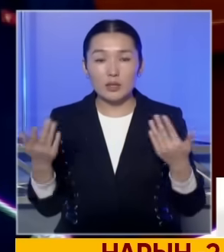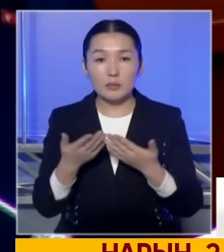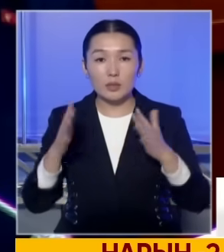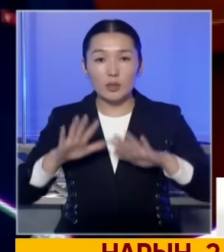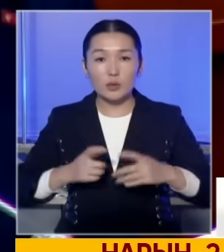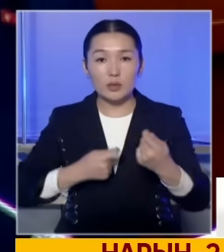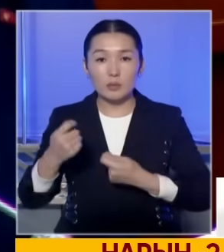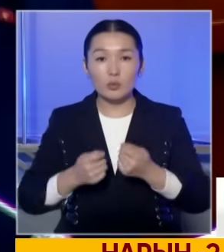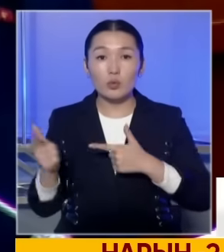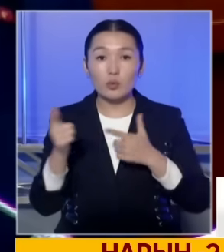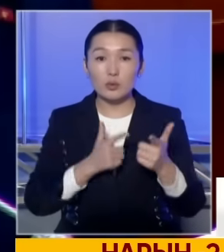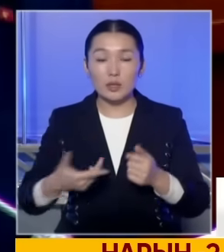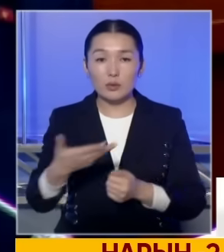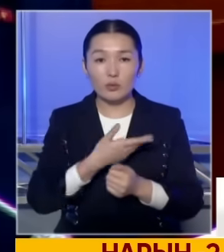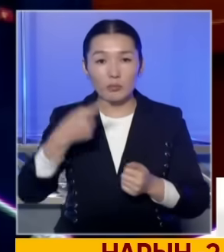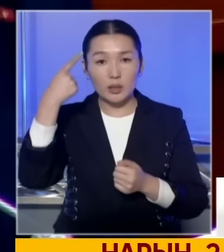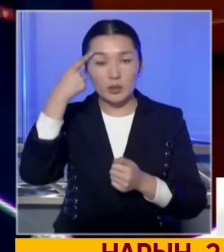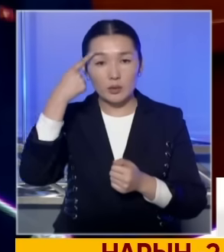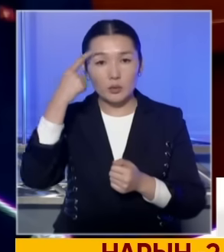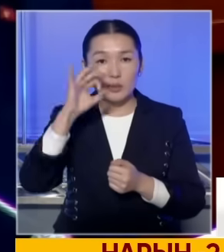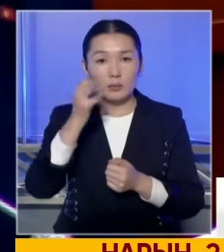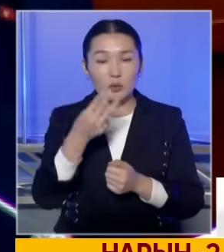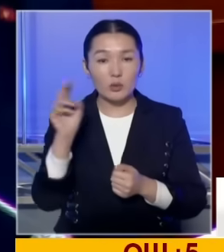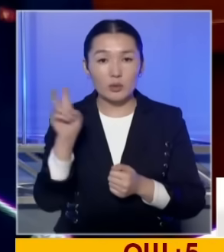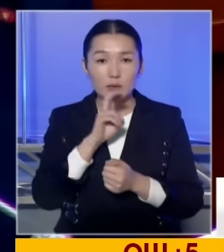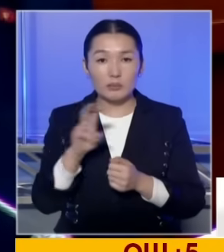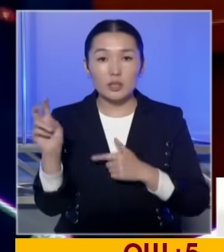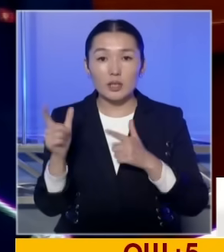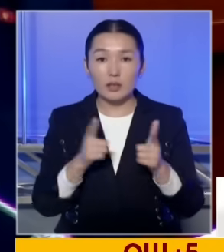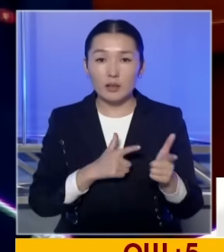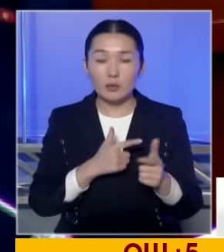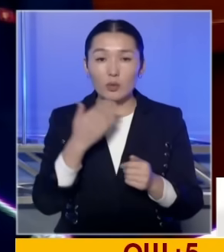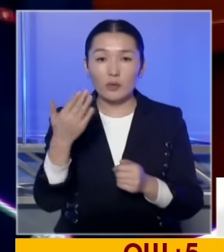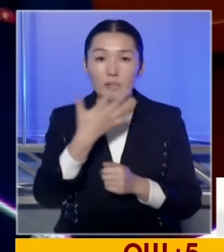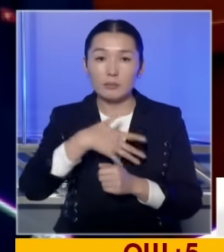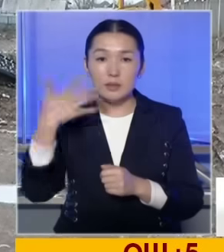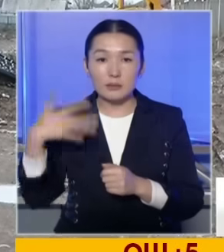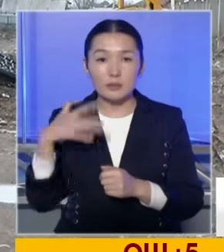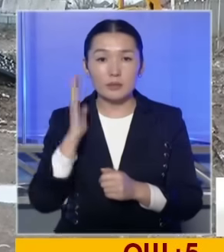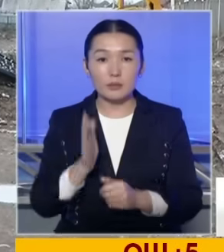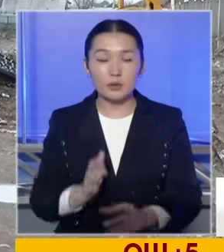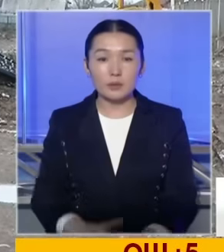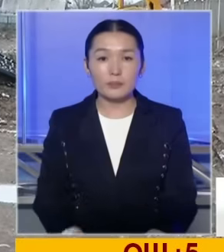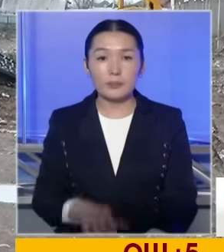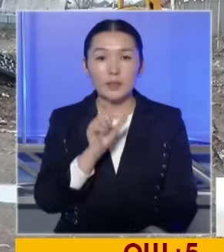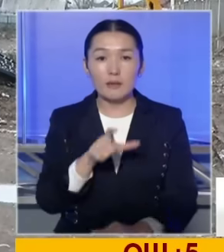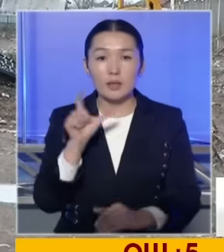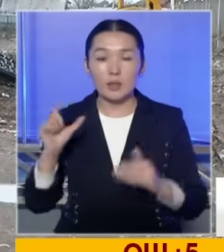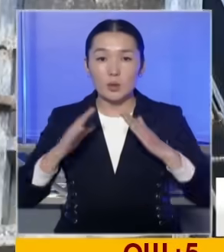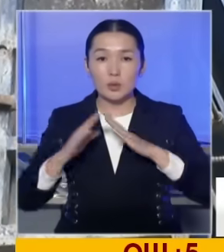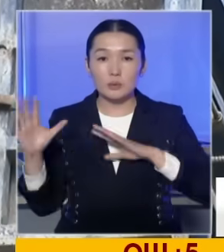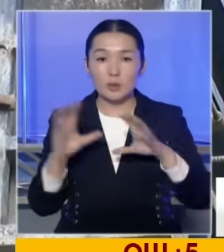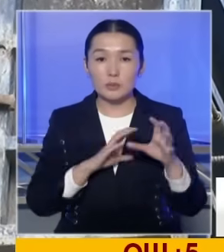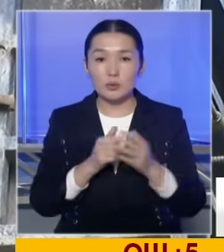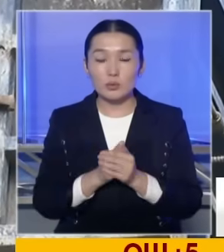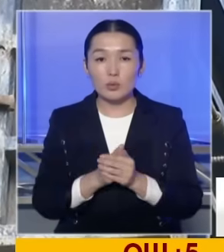бийлик даяр болсо, биздин оюбуз боюнча Ош менен Бишкек даяр болуп калды. Аларга 50-50 кылабыз. Жарандарды турак жай менен камсыз